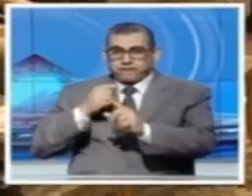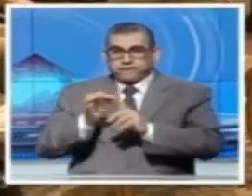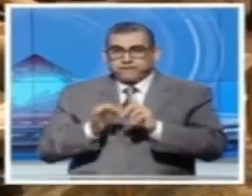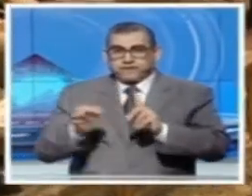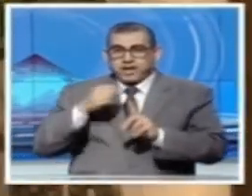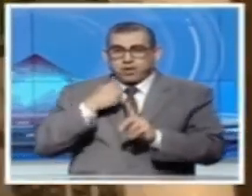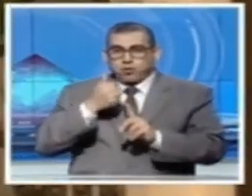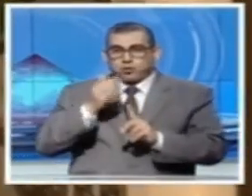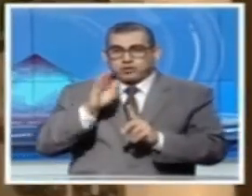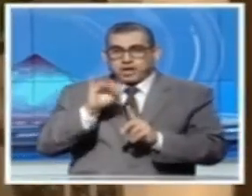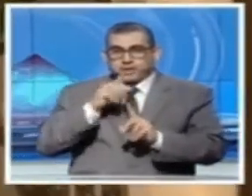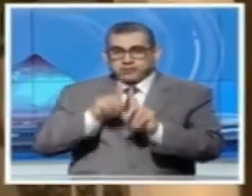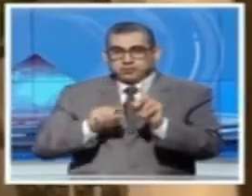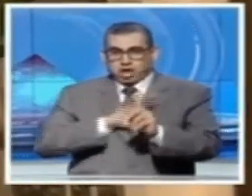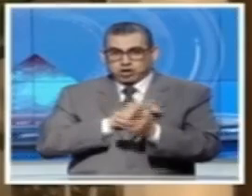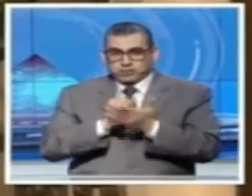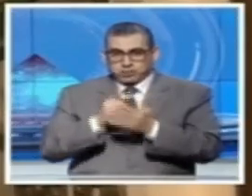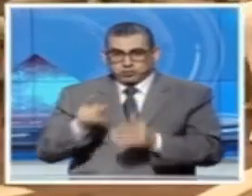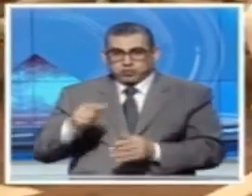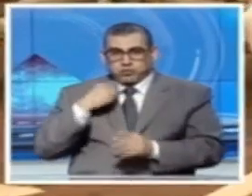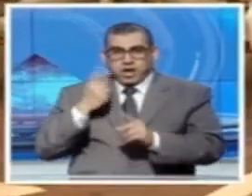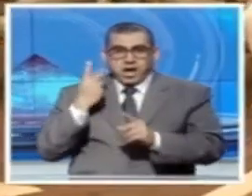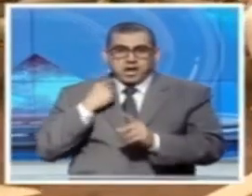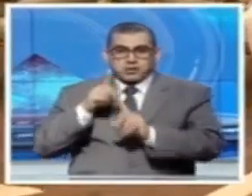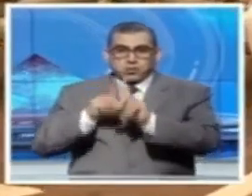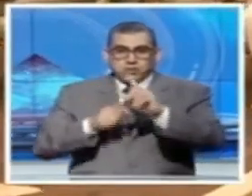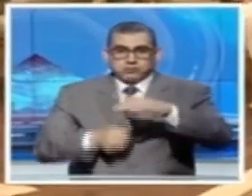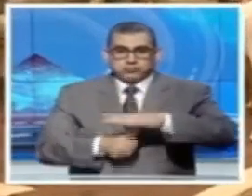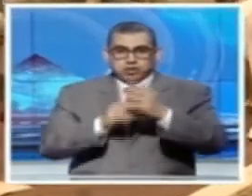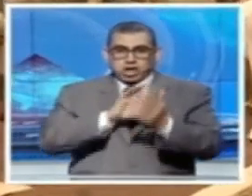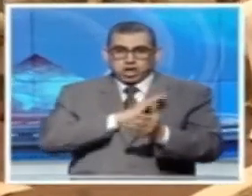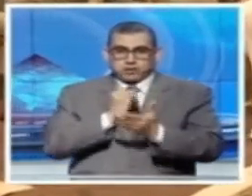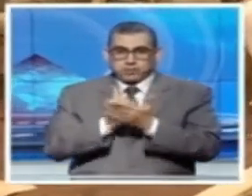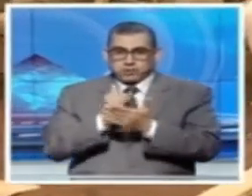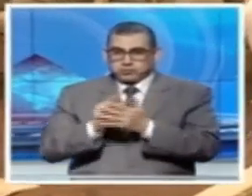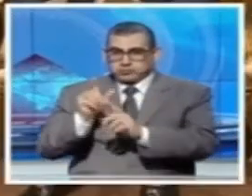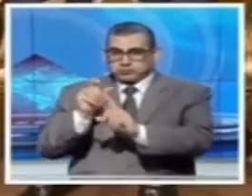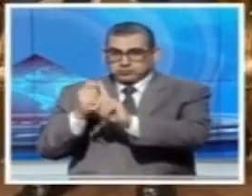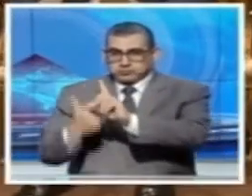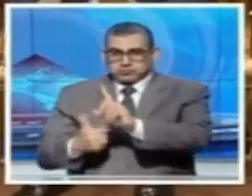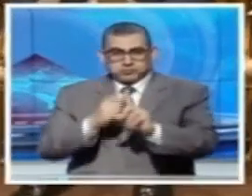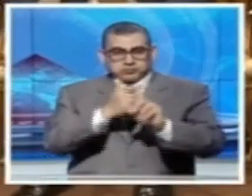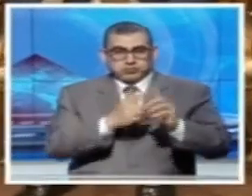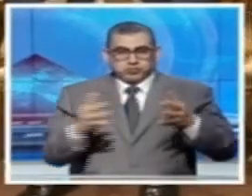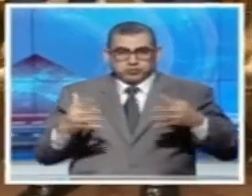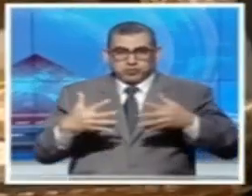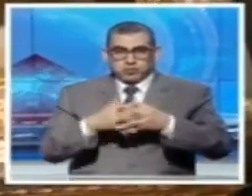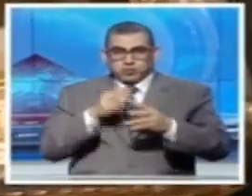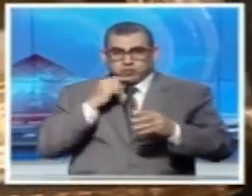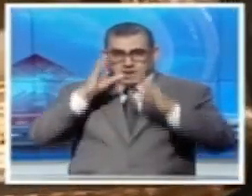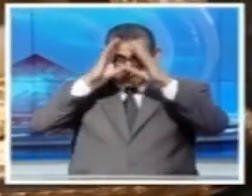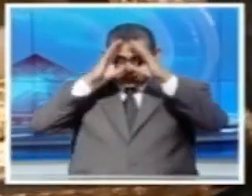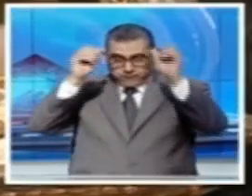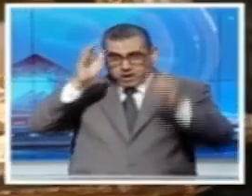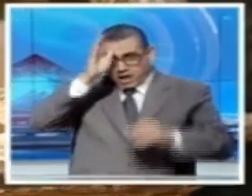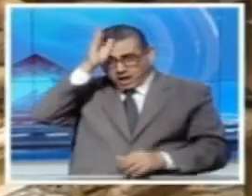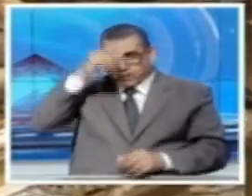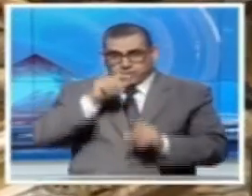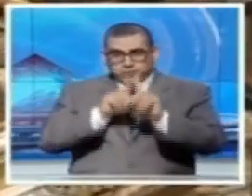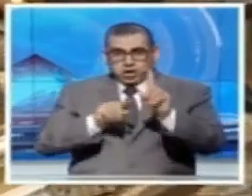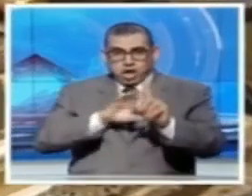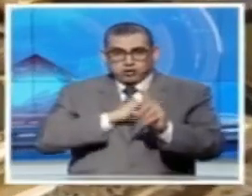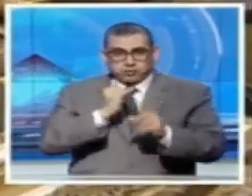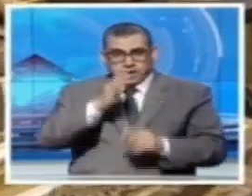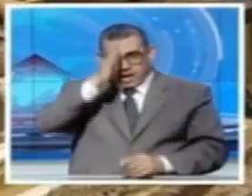رئيس أركان حرب القوات المسلحة وعدد من قادة القوات المسلحة لكلا البلدين والسفير العراقي والملحق